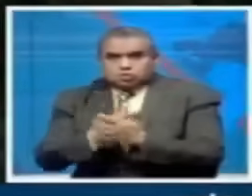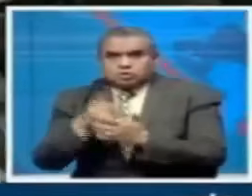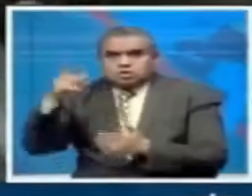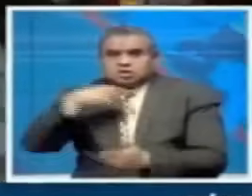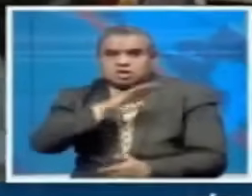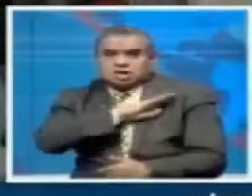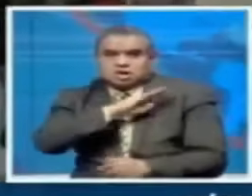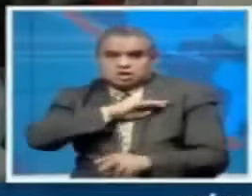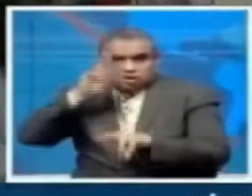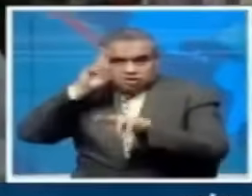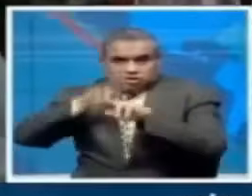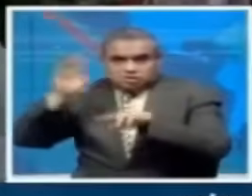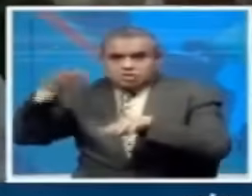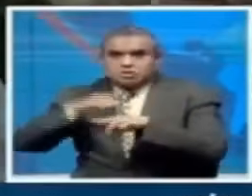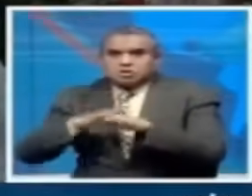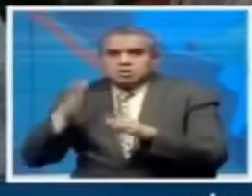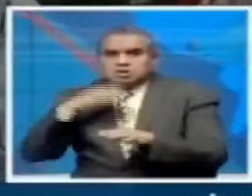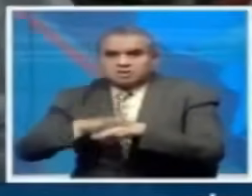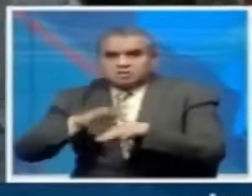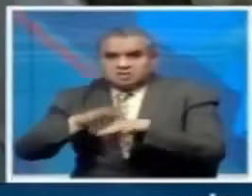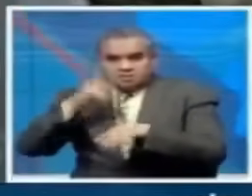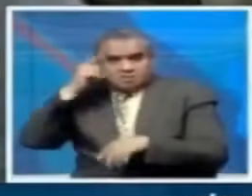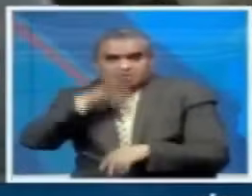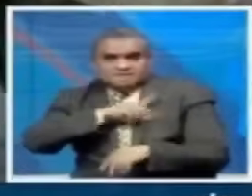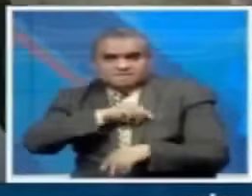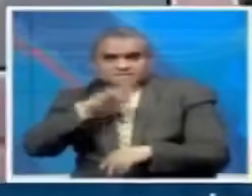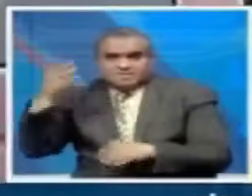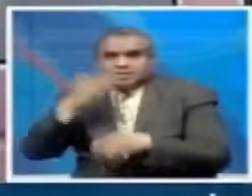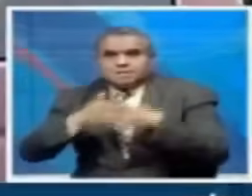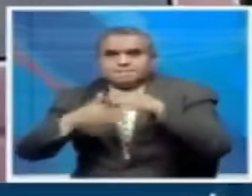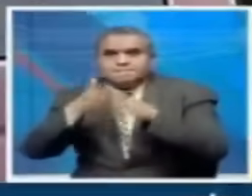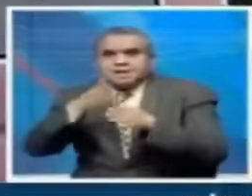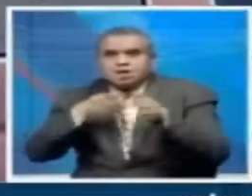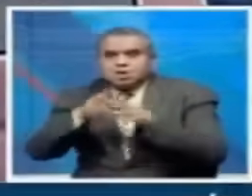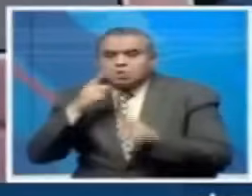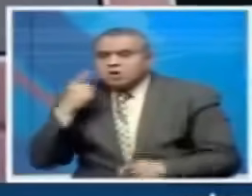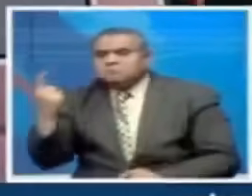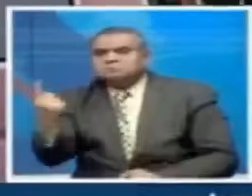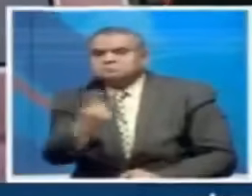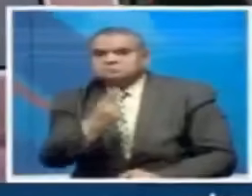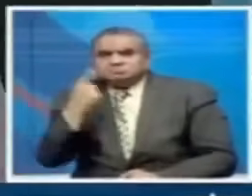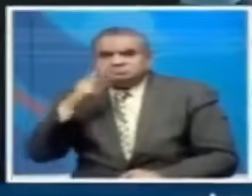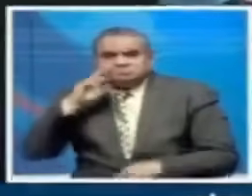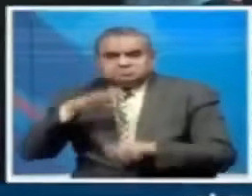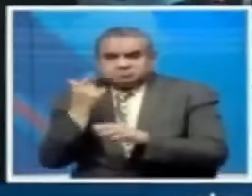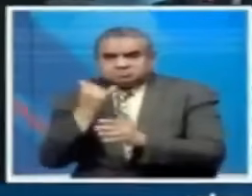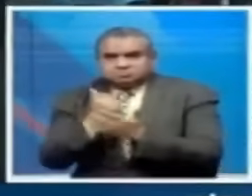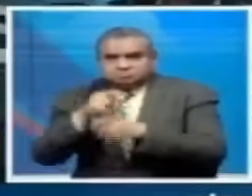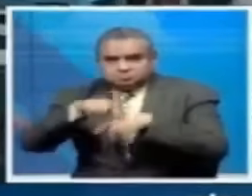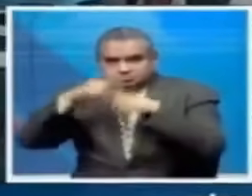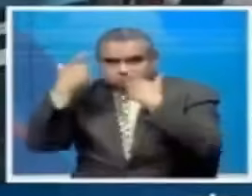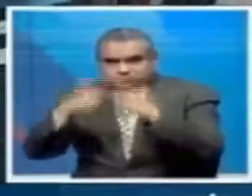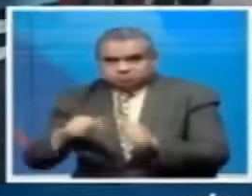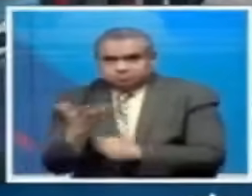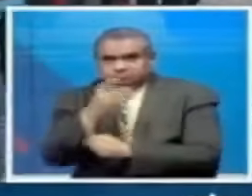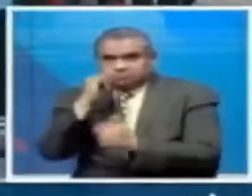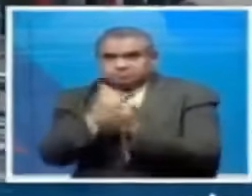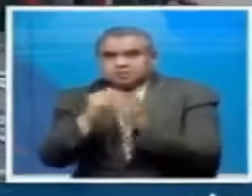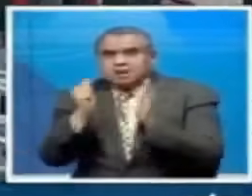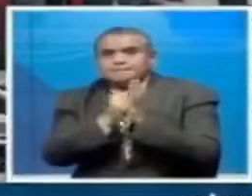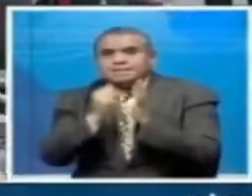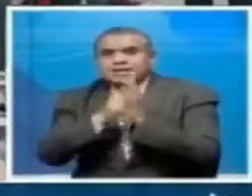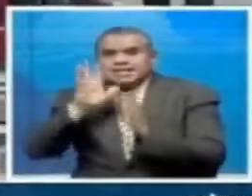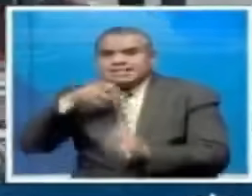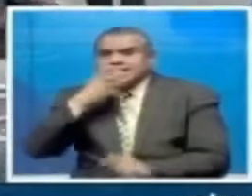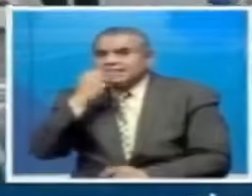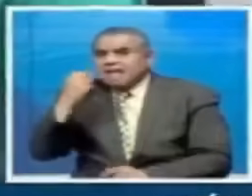قوات الاحتلال النار على فلسطينيين كانوا يتفقدون منازلهم في محيط المستشفى الإندونيسي في بلدة بيت لاهيا، ما أدى